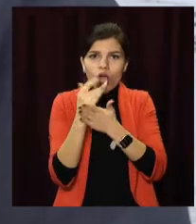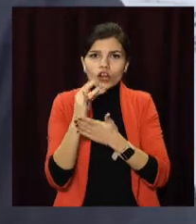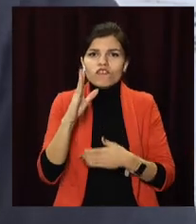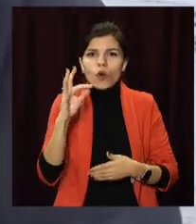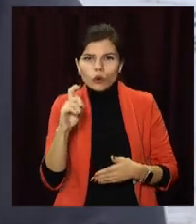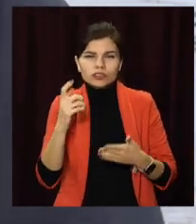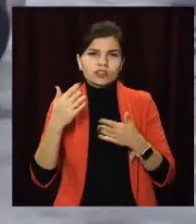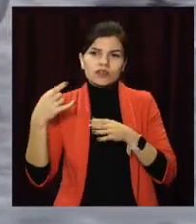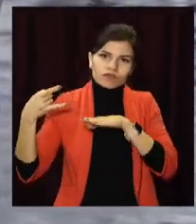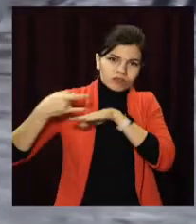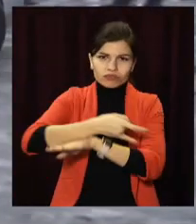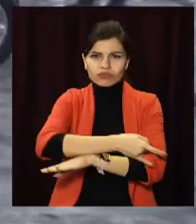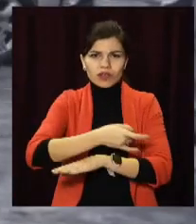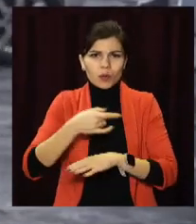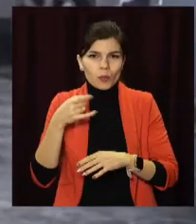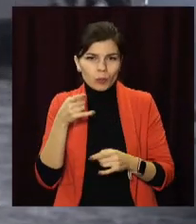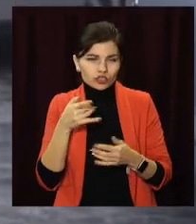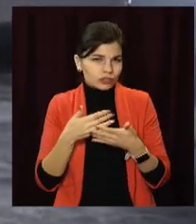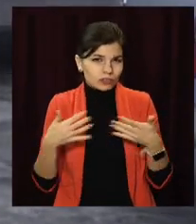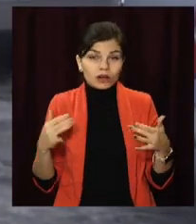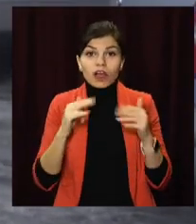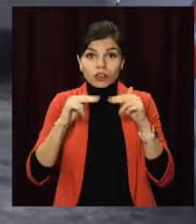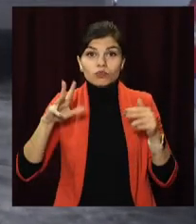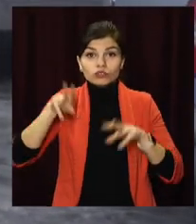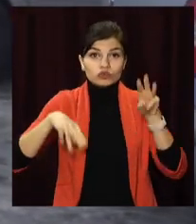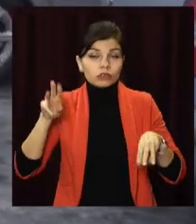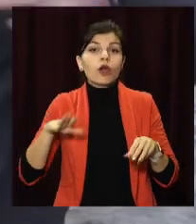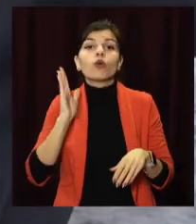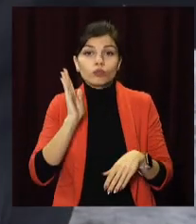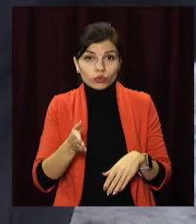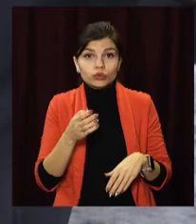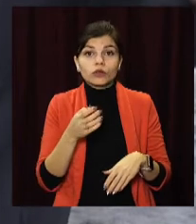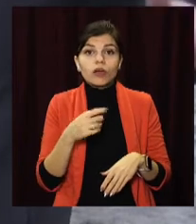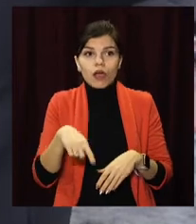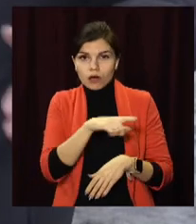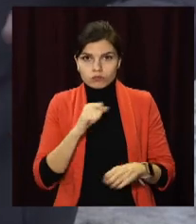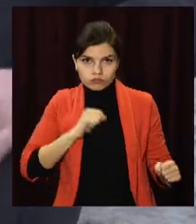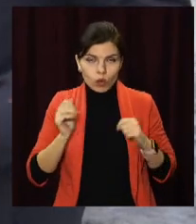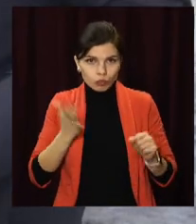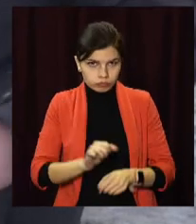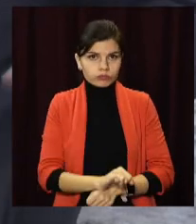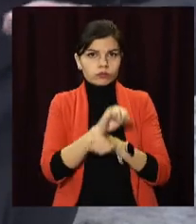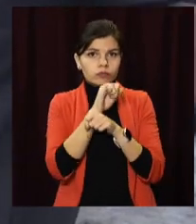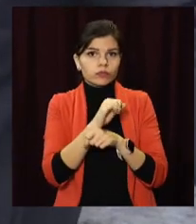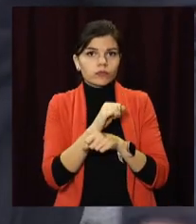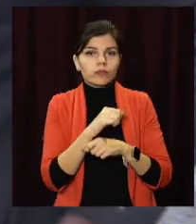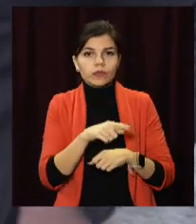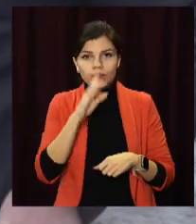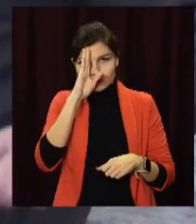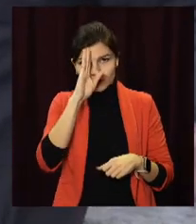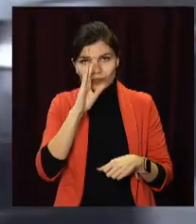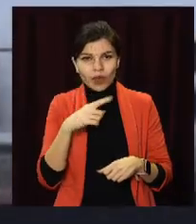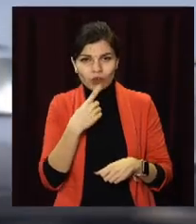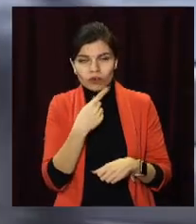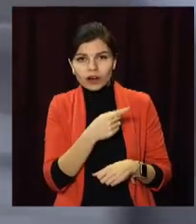тех или иных автомобилей. Почнуть штрафувати на Дніпропетровщині, місцеві євробляхери ще й мітингуватимуть, говорить Олександр Максименко.